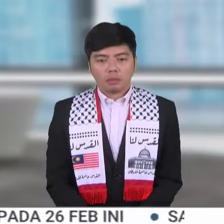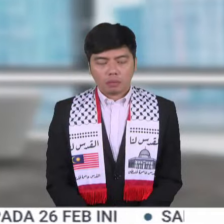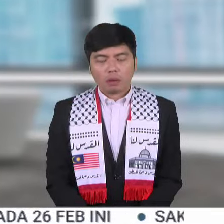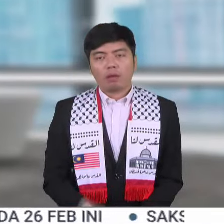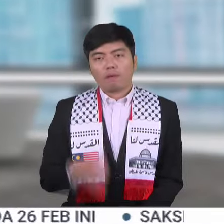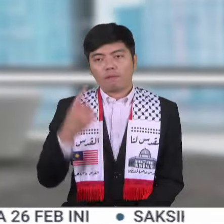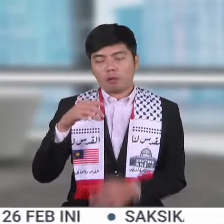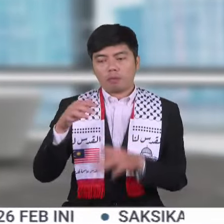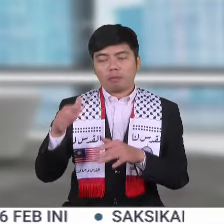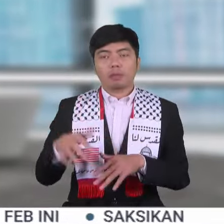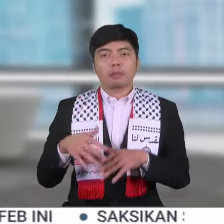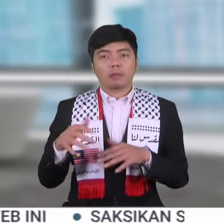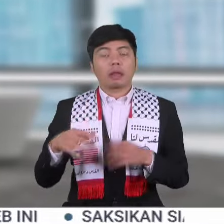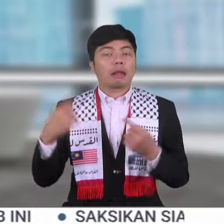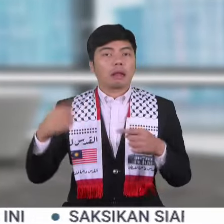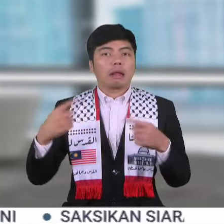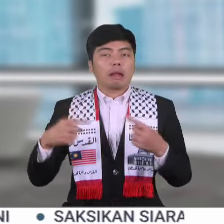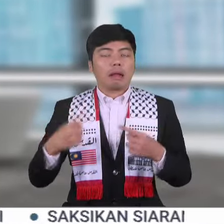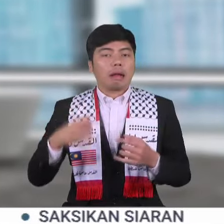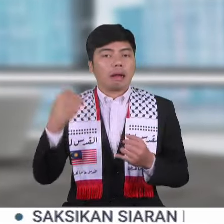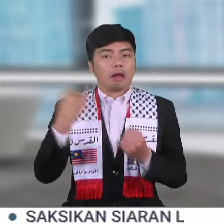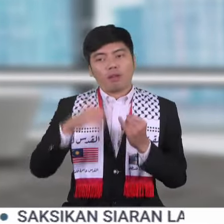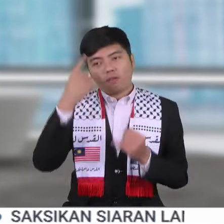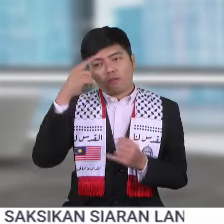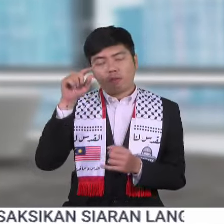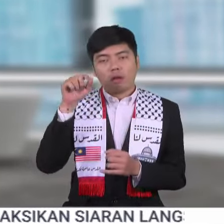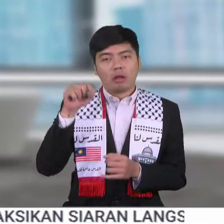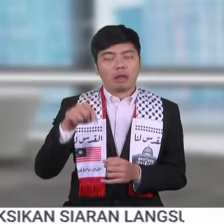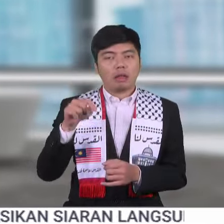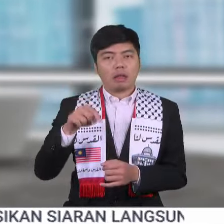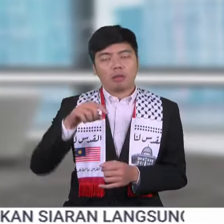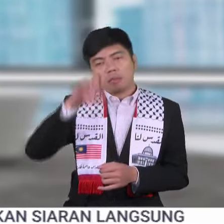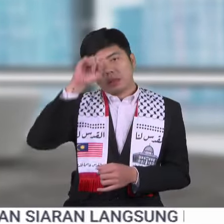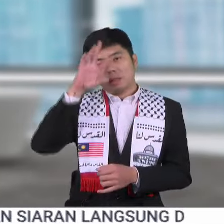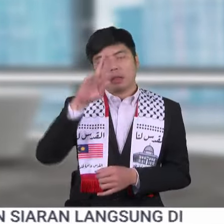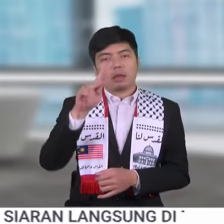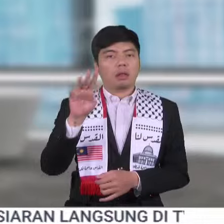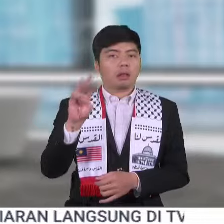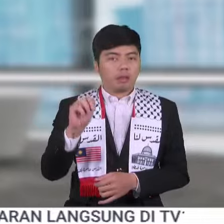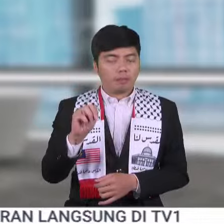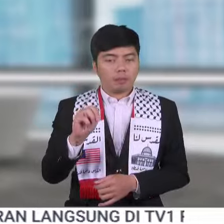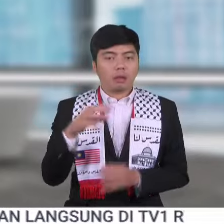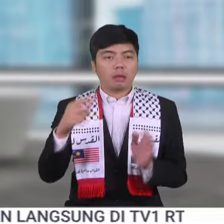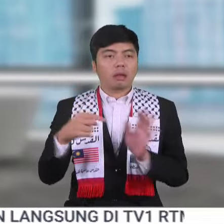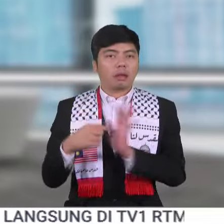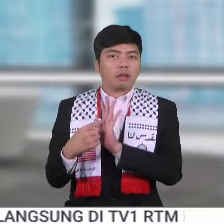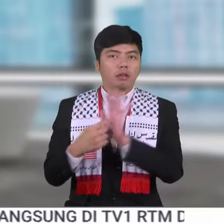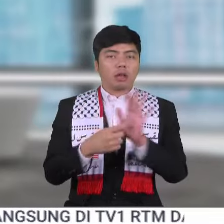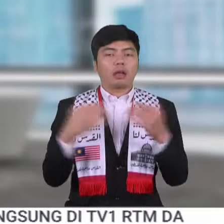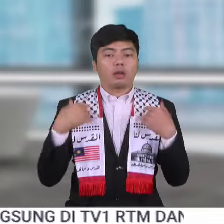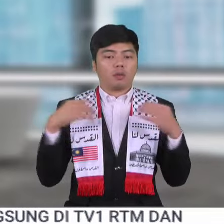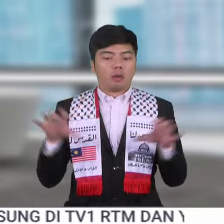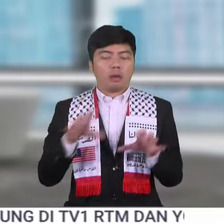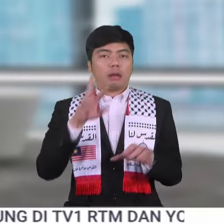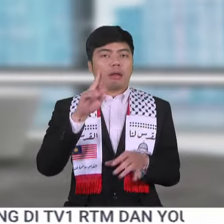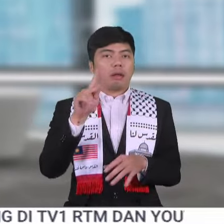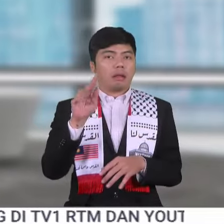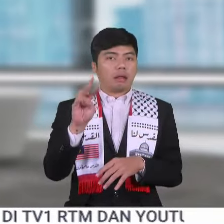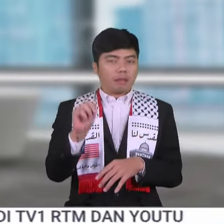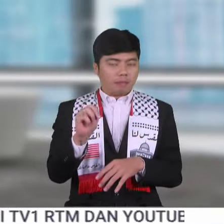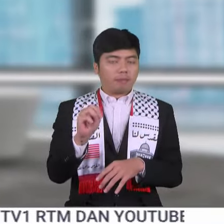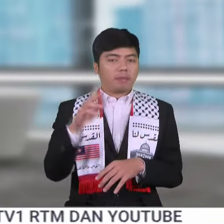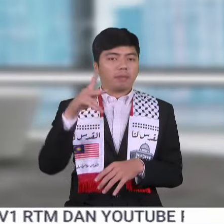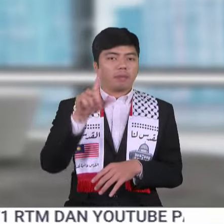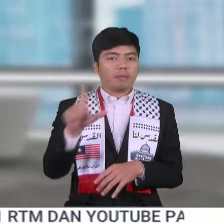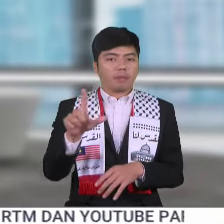Sempena pertandingan akhir Bintang RTM 2024, satu mini karnival diadakan di pekarangan auditorium Angkasa Angkasa Puri Kota